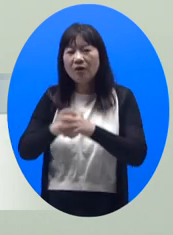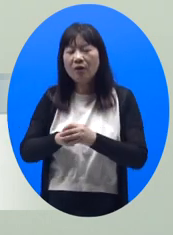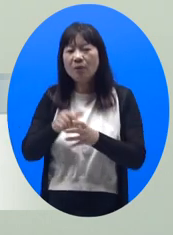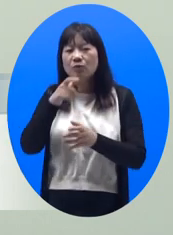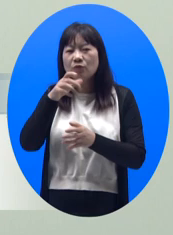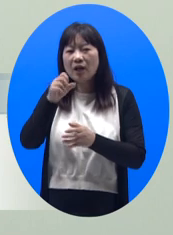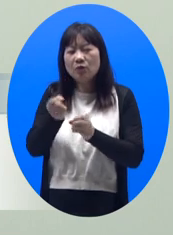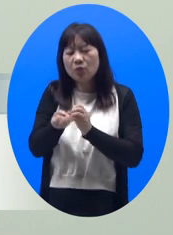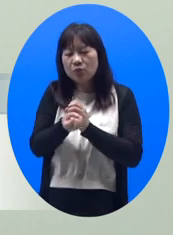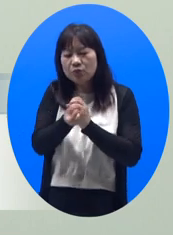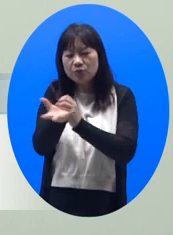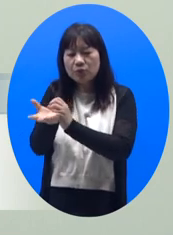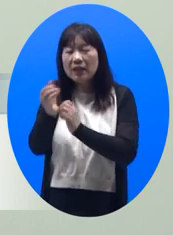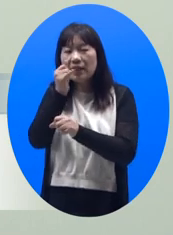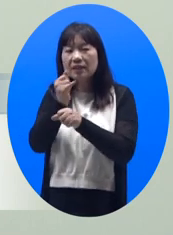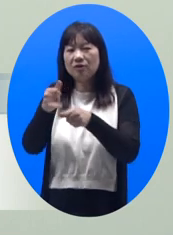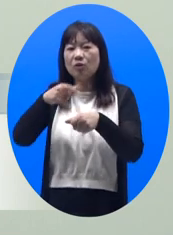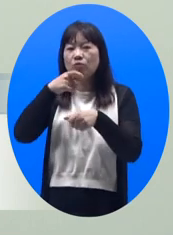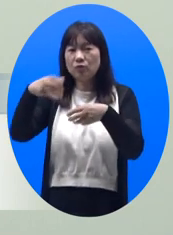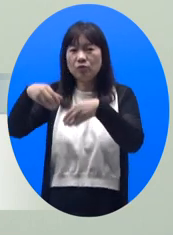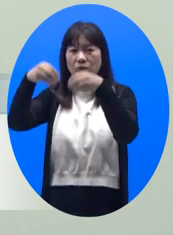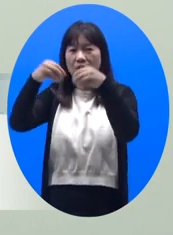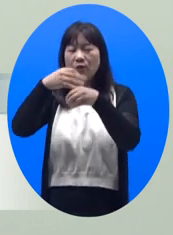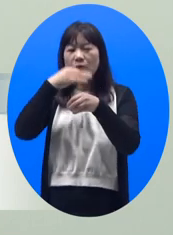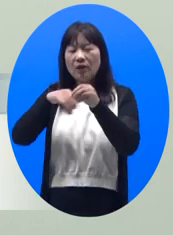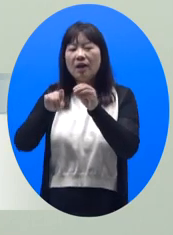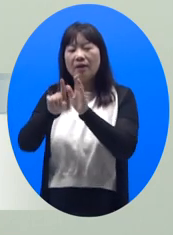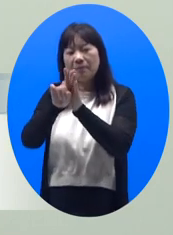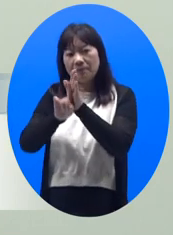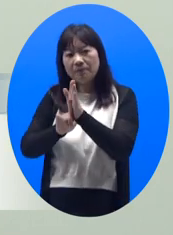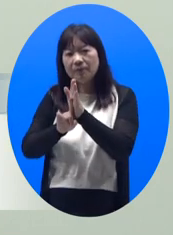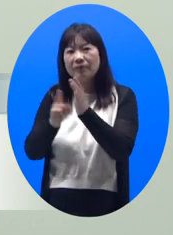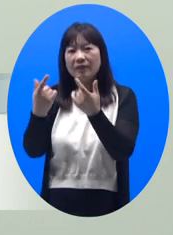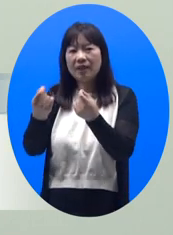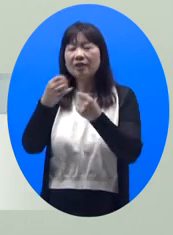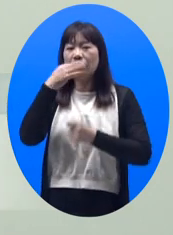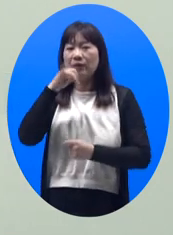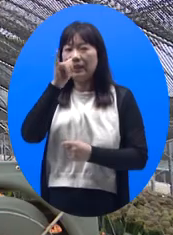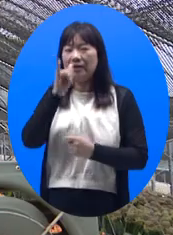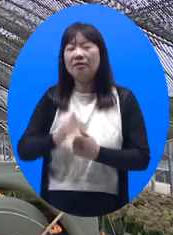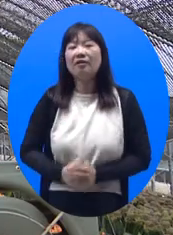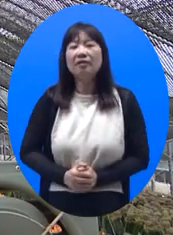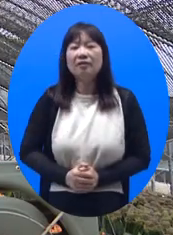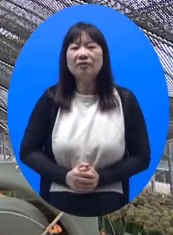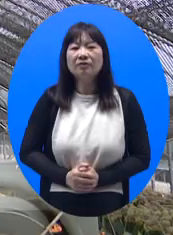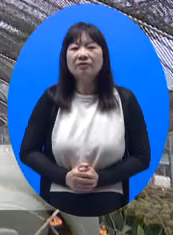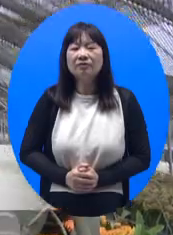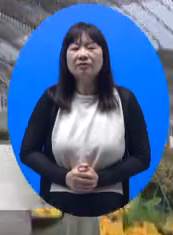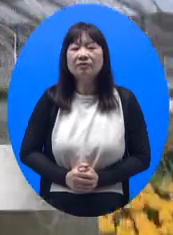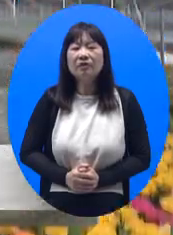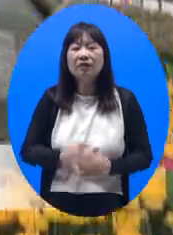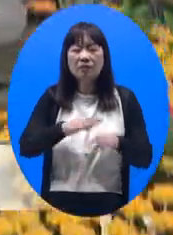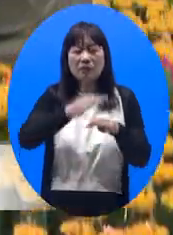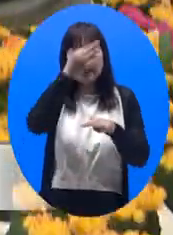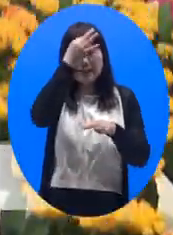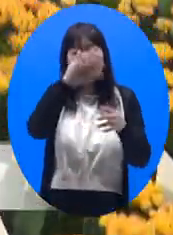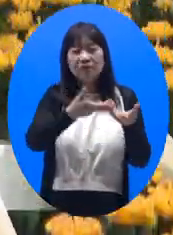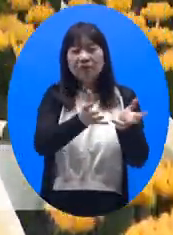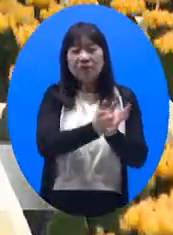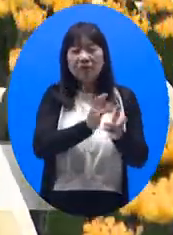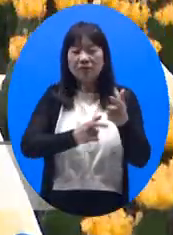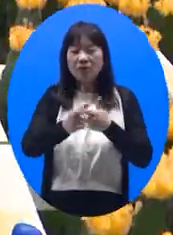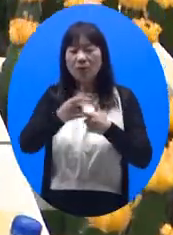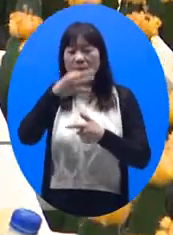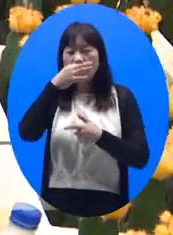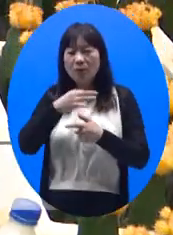물을 갖다 분무시켜줘서 증발 냉각 효과로다가 온도를 낮추는 그런 효과가 있습니다. 경기도 농업기술원은 더